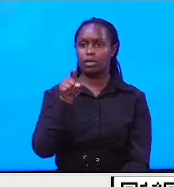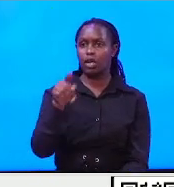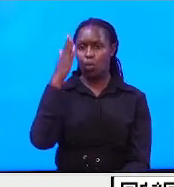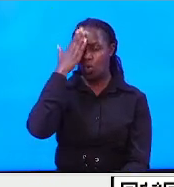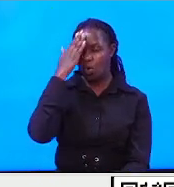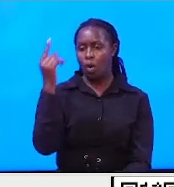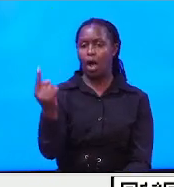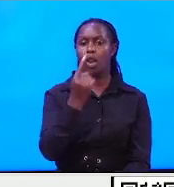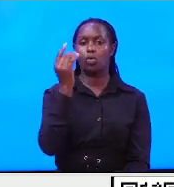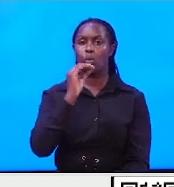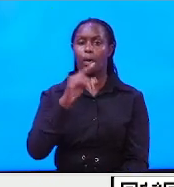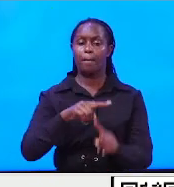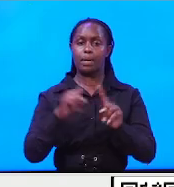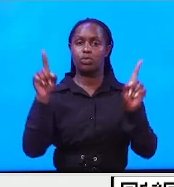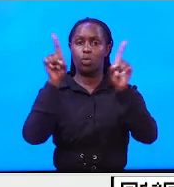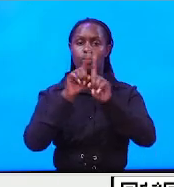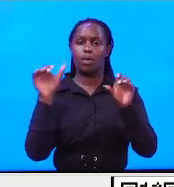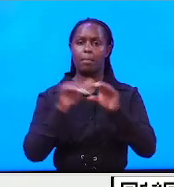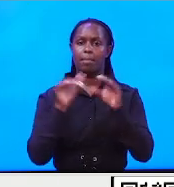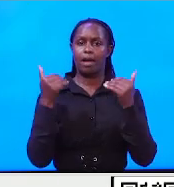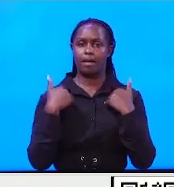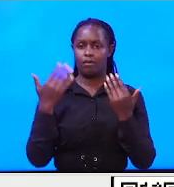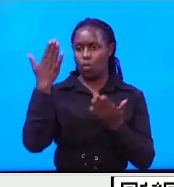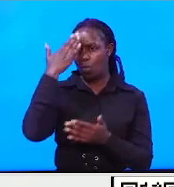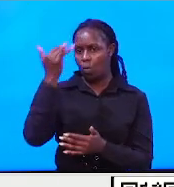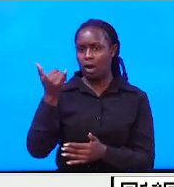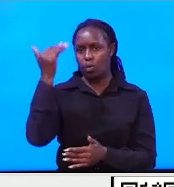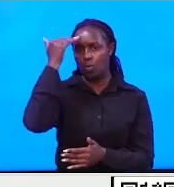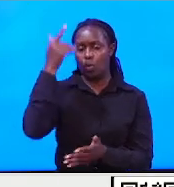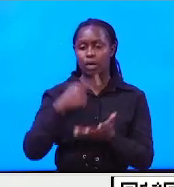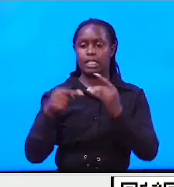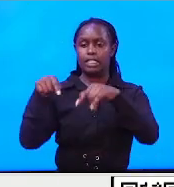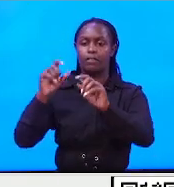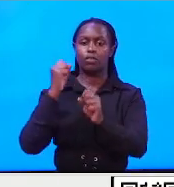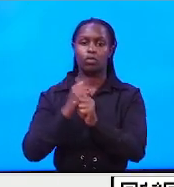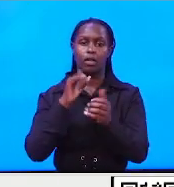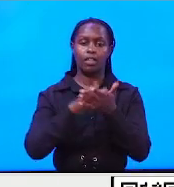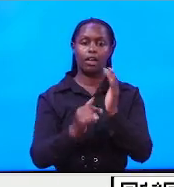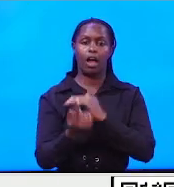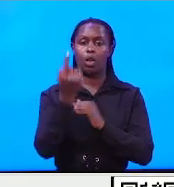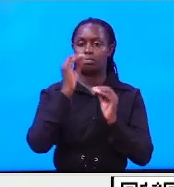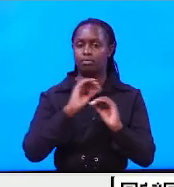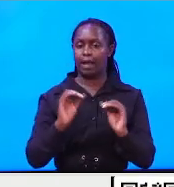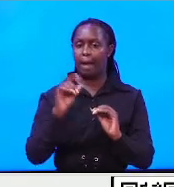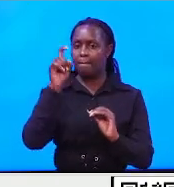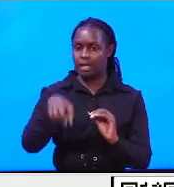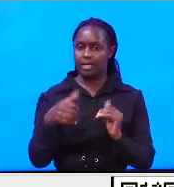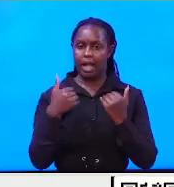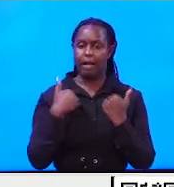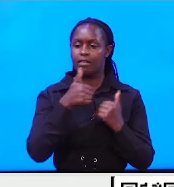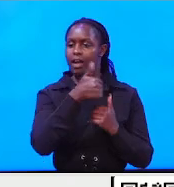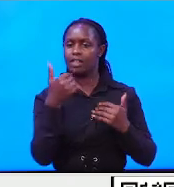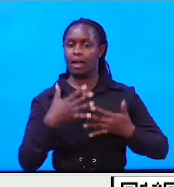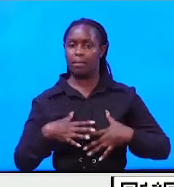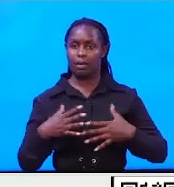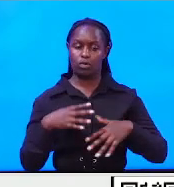na wale washirika wake, kwa sababu tunajua jambo hili hakuwa analifanya peke yake. Lazima kuna washirika